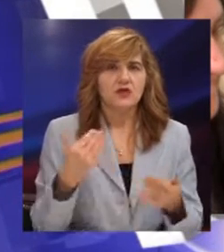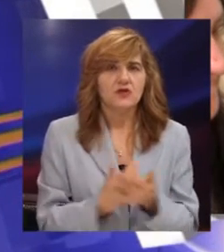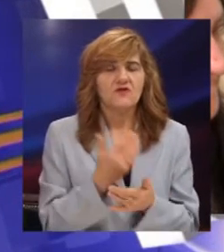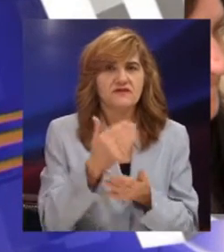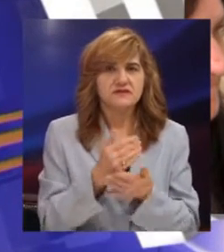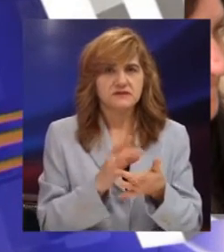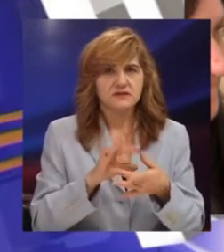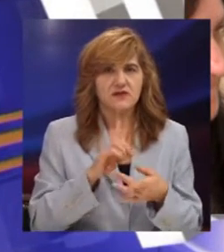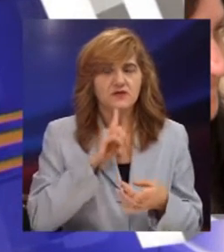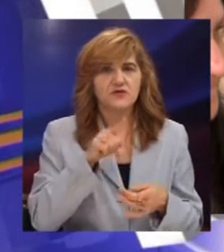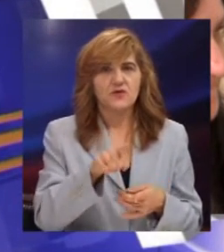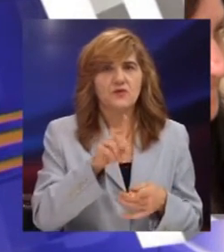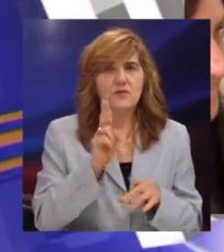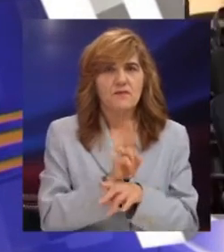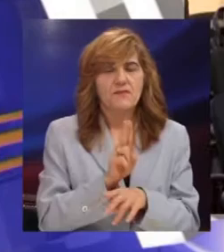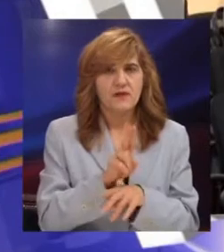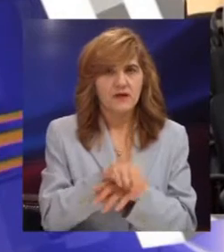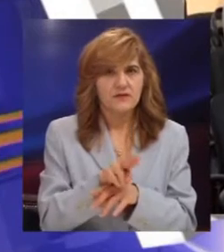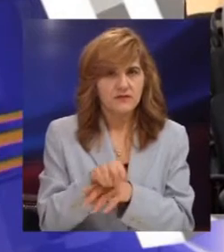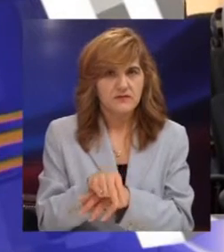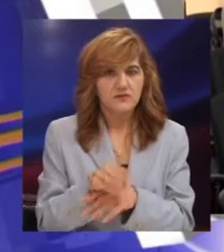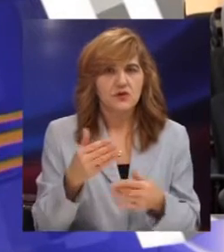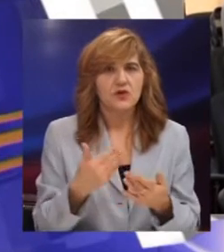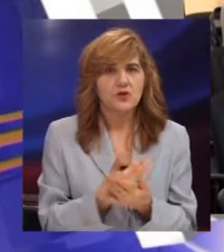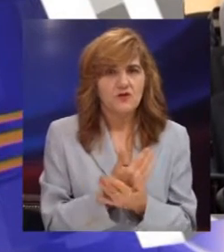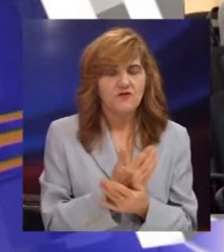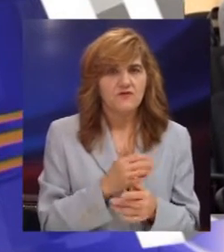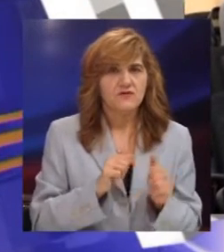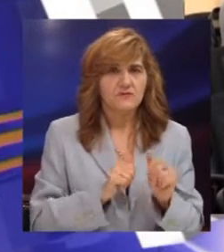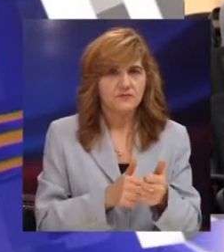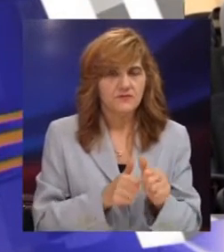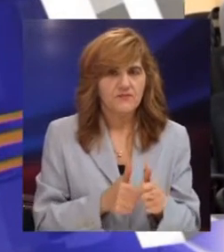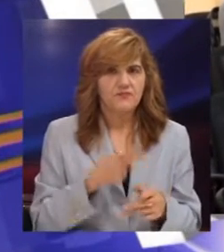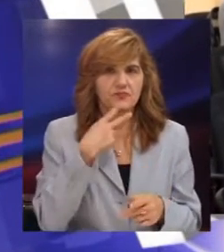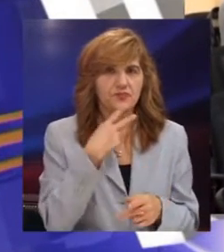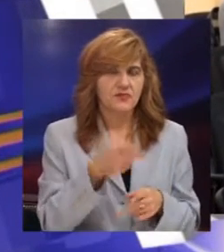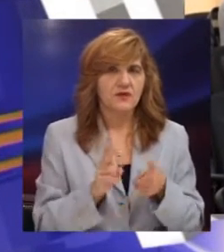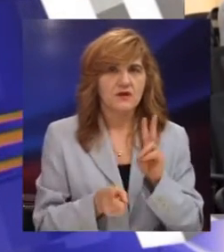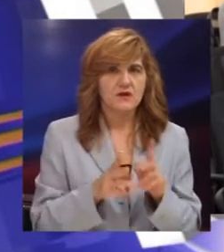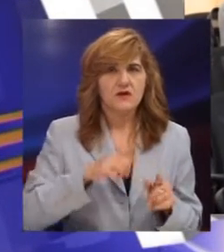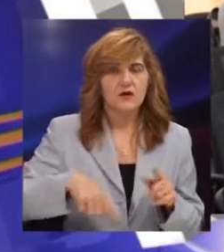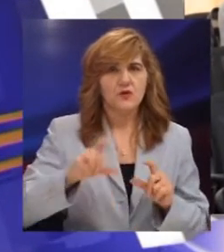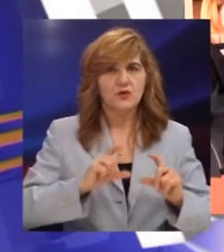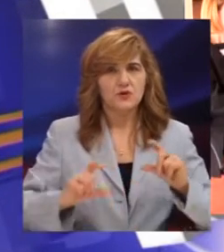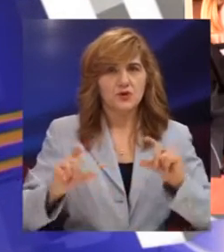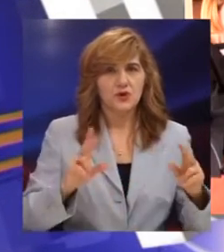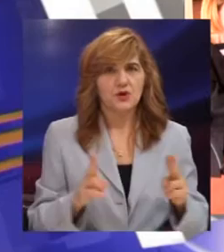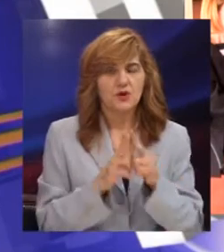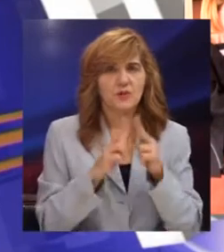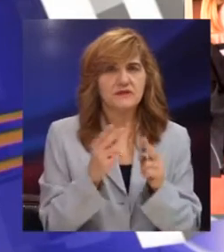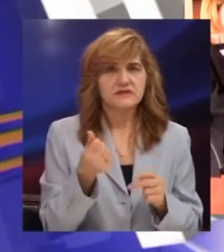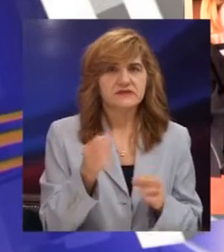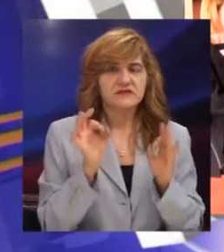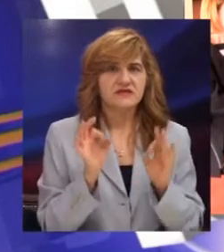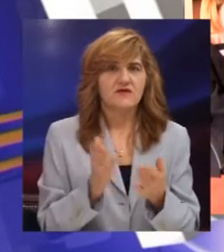novoj tarifi. Cilj je da tarifa koja će pratiti primjenu novog zakona bude transparentnija, kako bi i poverioci i dužnici bili upoznati